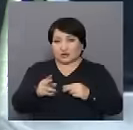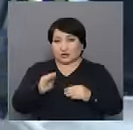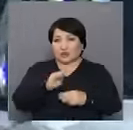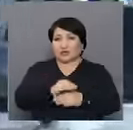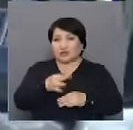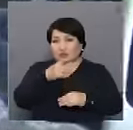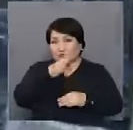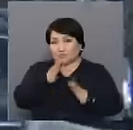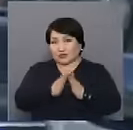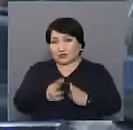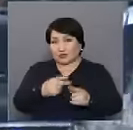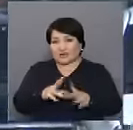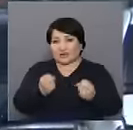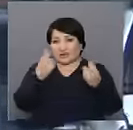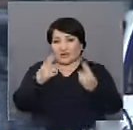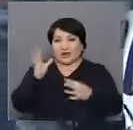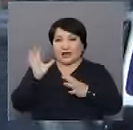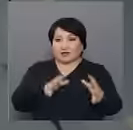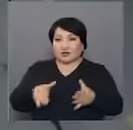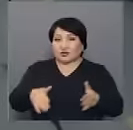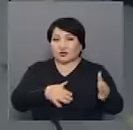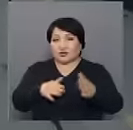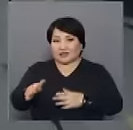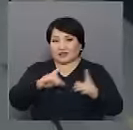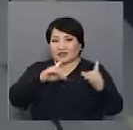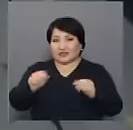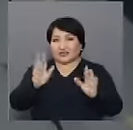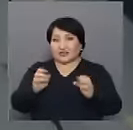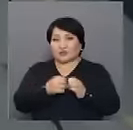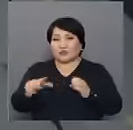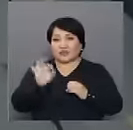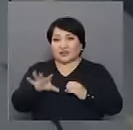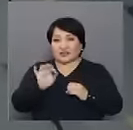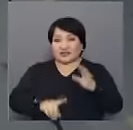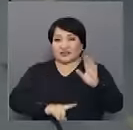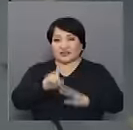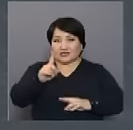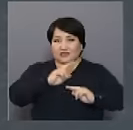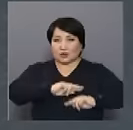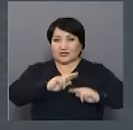Сондықтан арнайы автобус жолағы қозғалысы тек 15-ші қазанда іске қосылады.